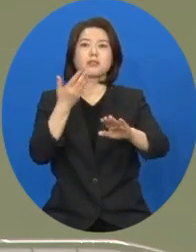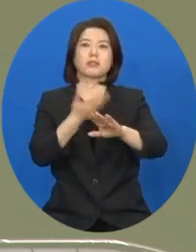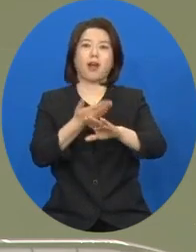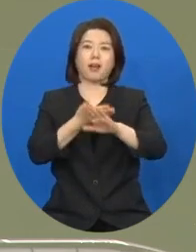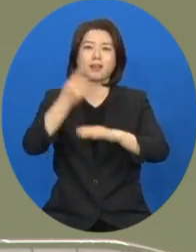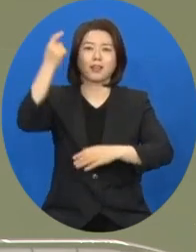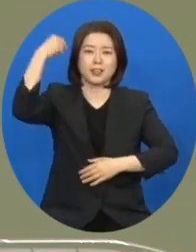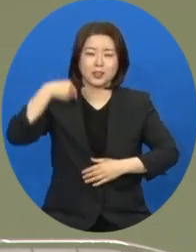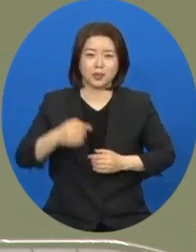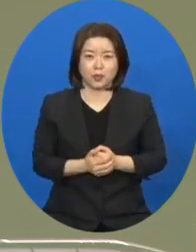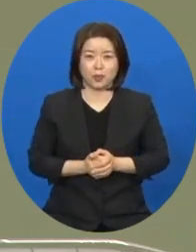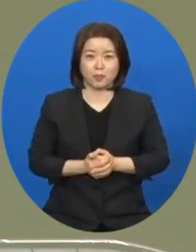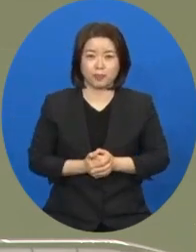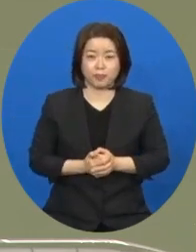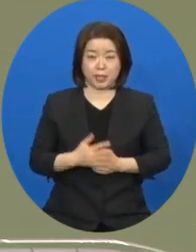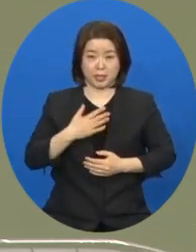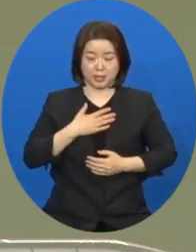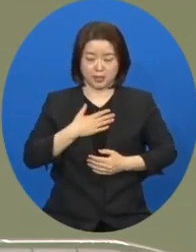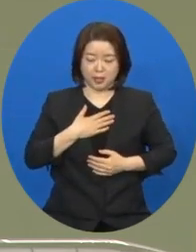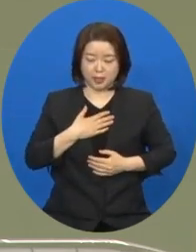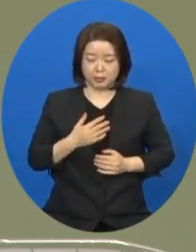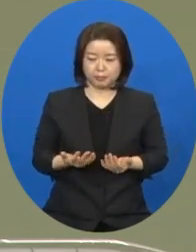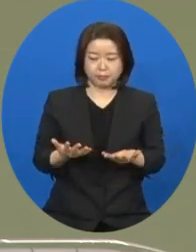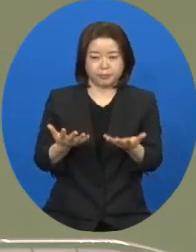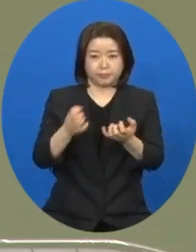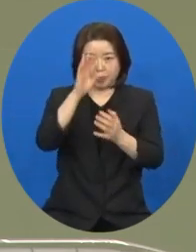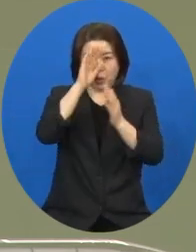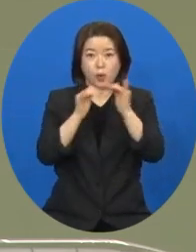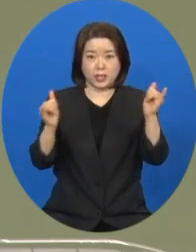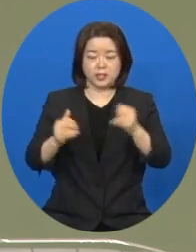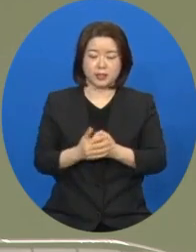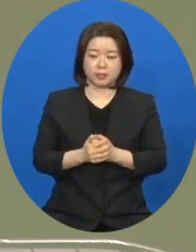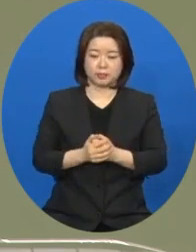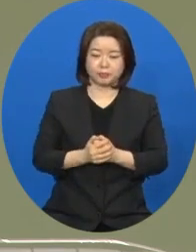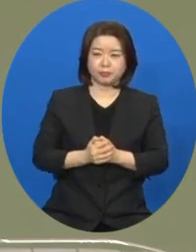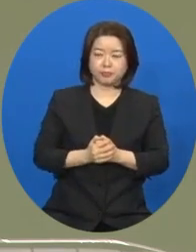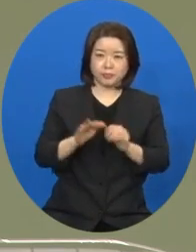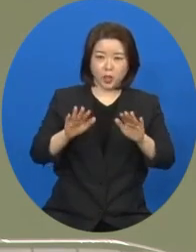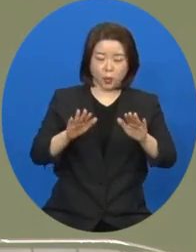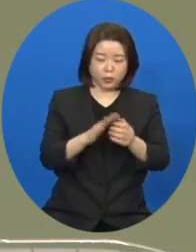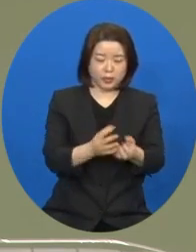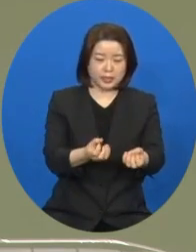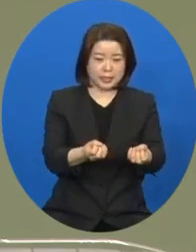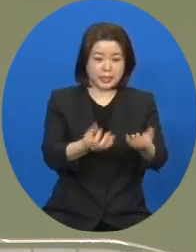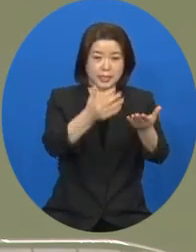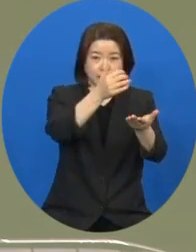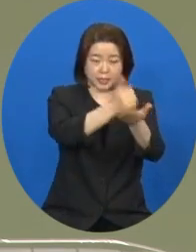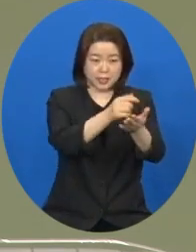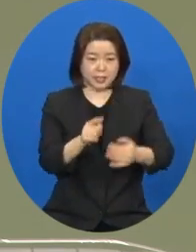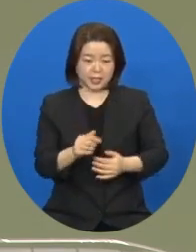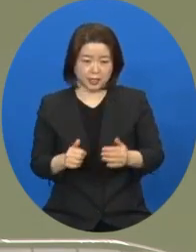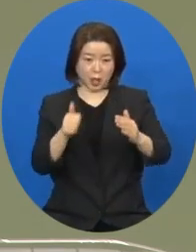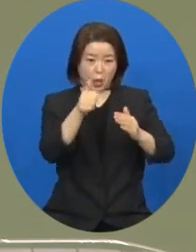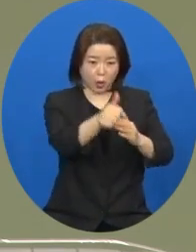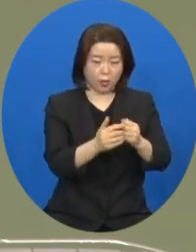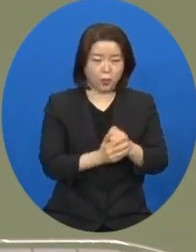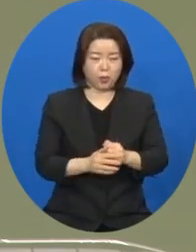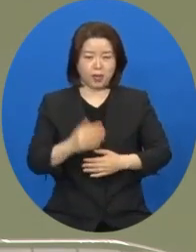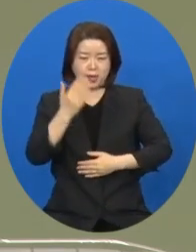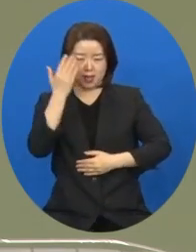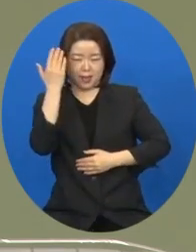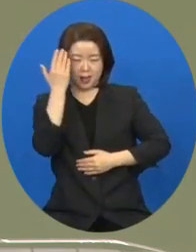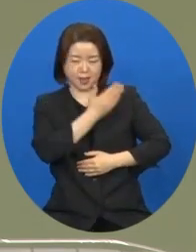이제 나 환자가 오늘 제사장을 통해서 내가 깨끗하게 되었다는 판정을 받는